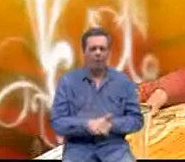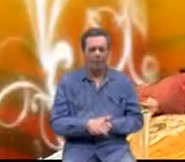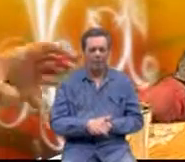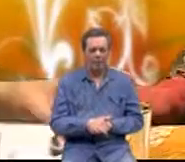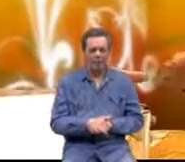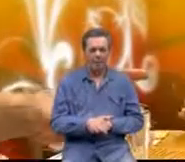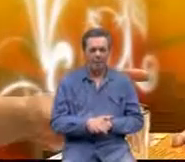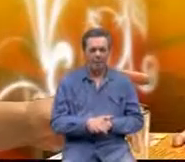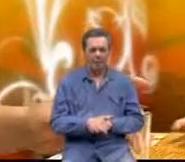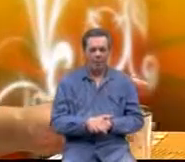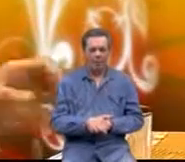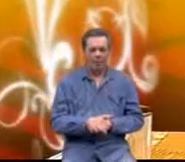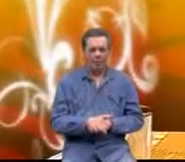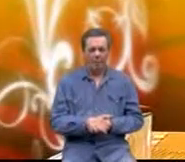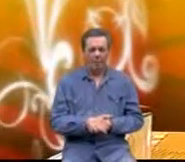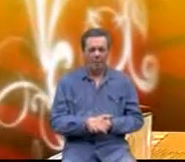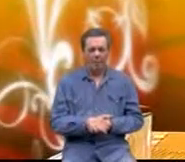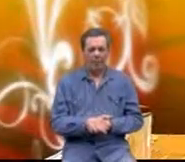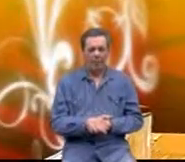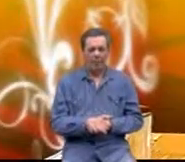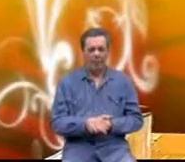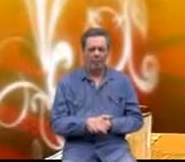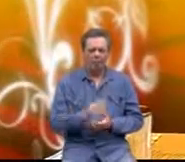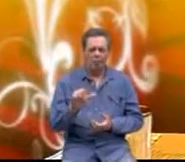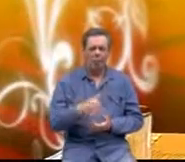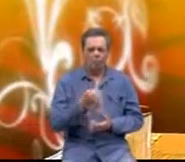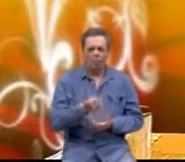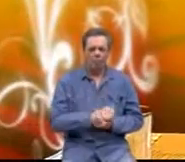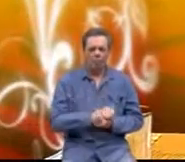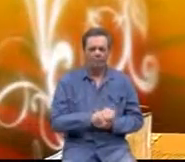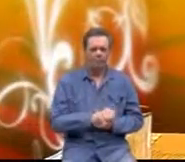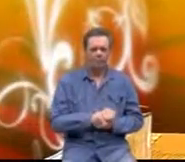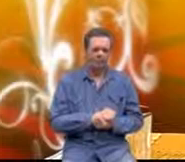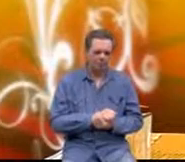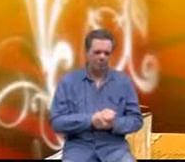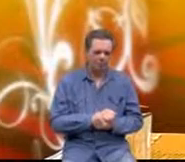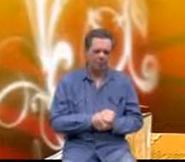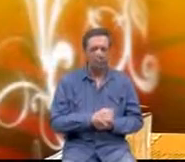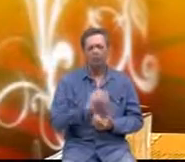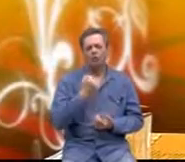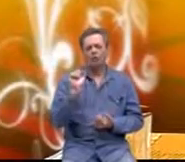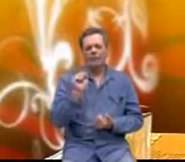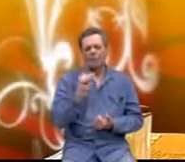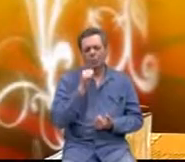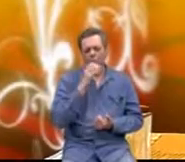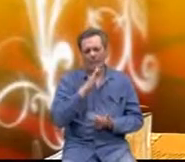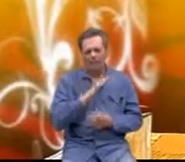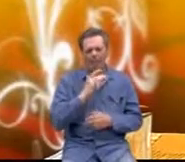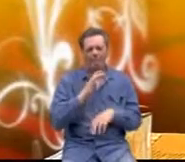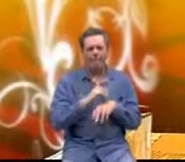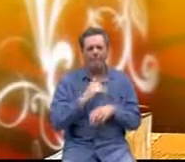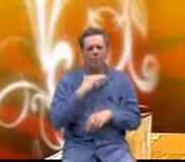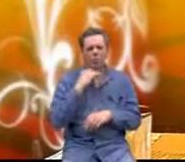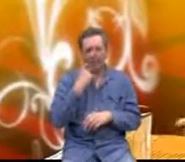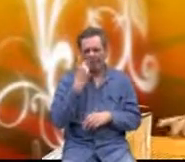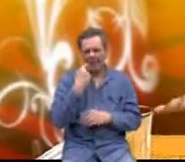Evo, ja bi samo da mi... Evo, fino i još jednom. Imamo, znači, sutra počinje četvrtak, petak,